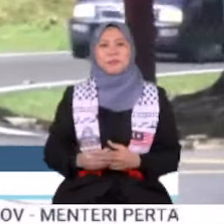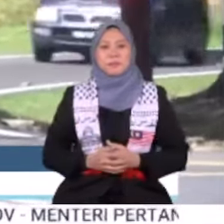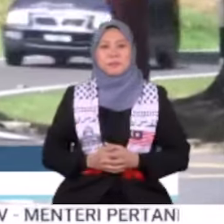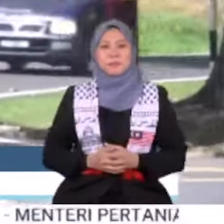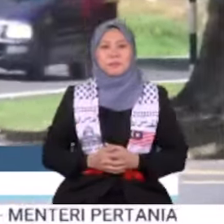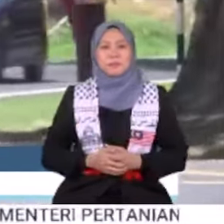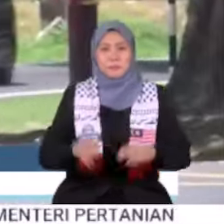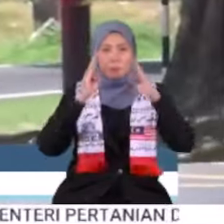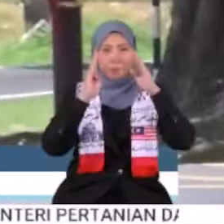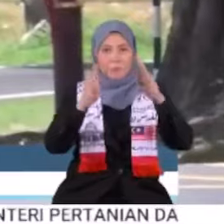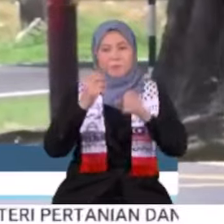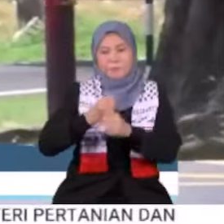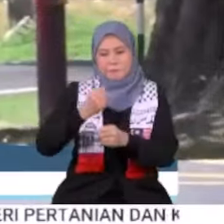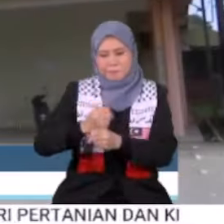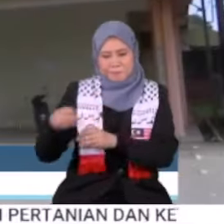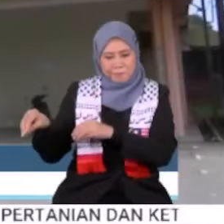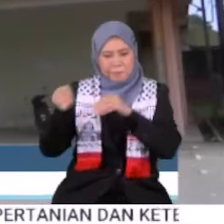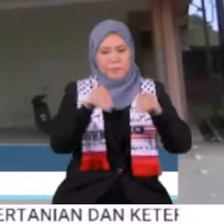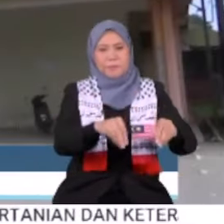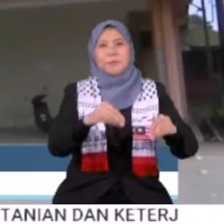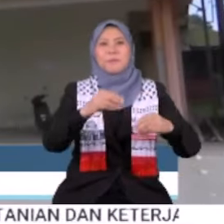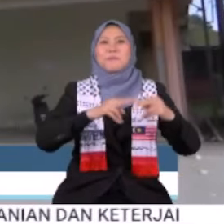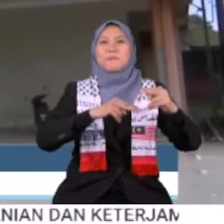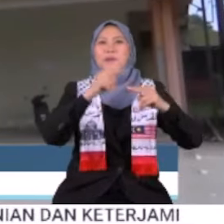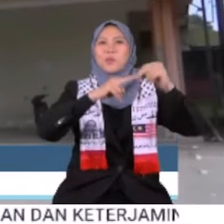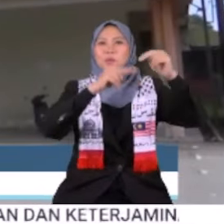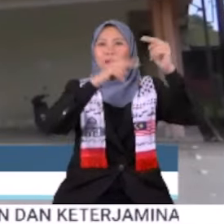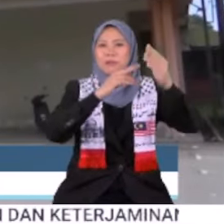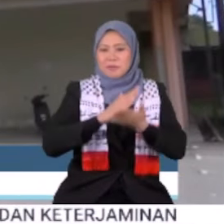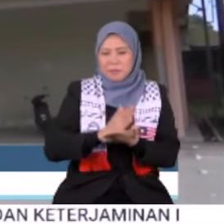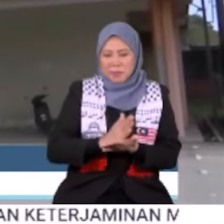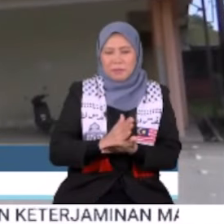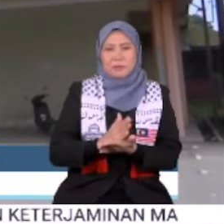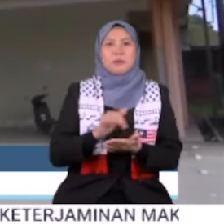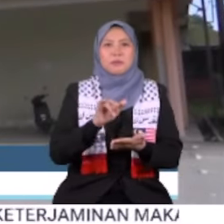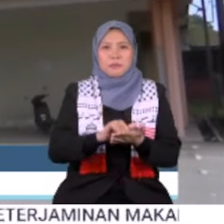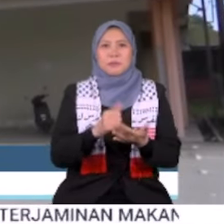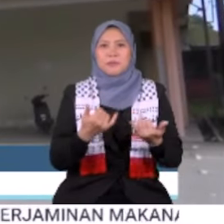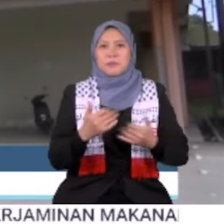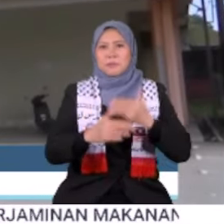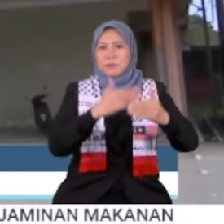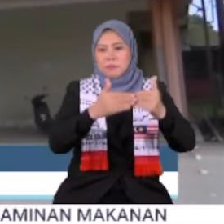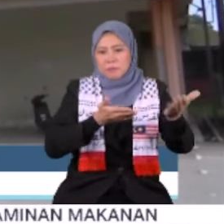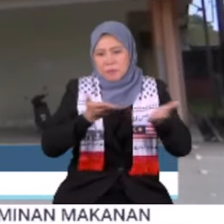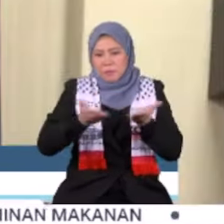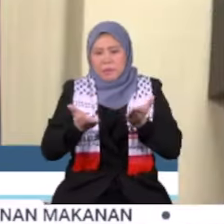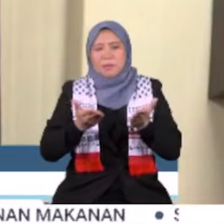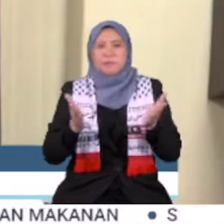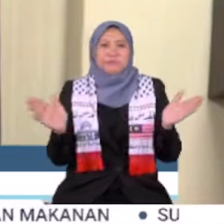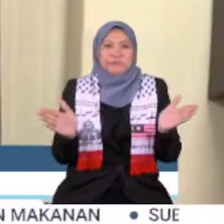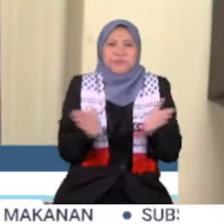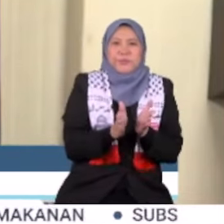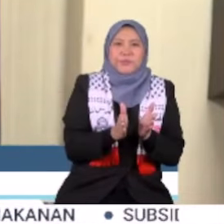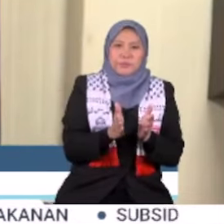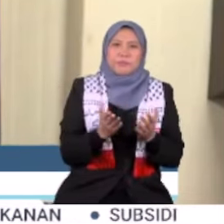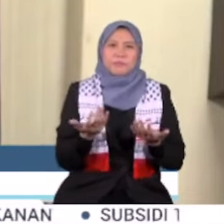Ke arah usaha itu, kerja-kerja pemindahan kebangunan sementara giat dilakukan selain skop perkhidmatan dikecilkan.